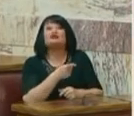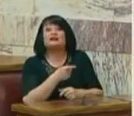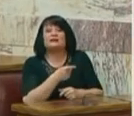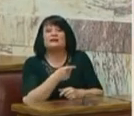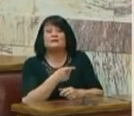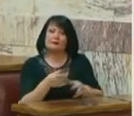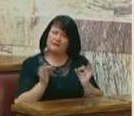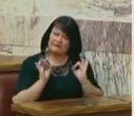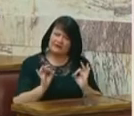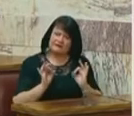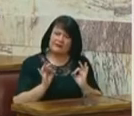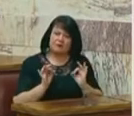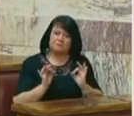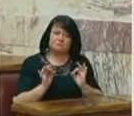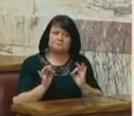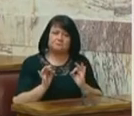Βεβαίως,